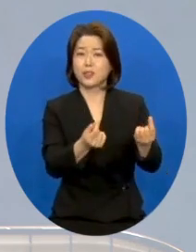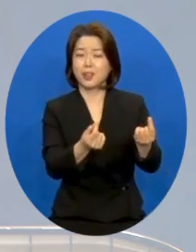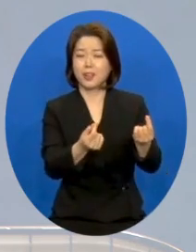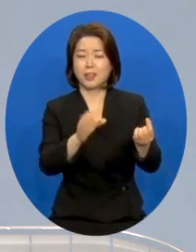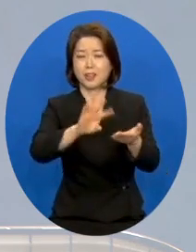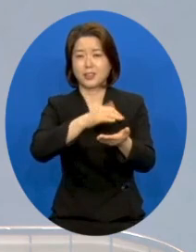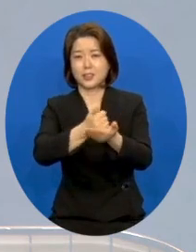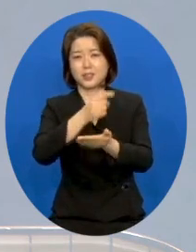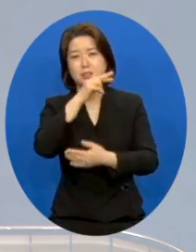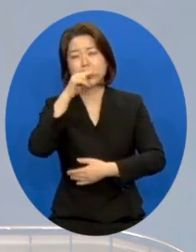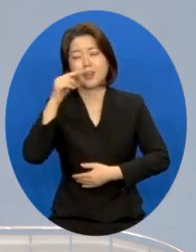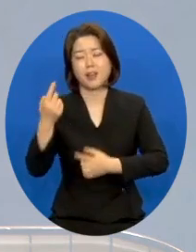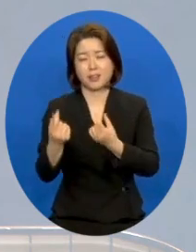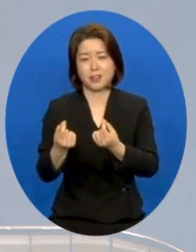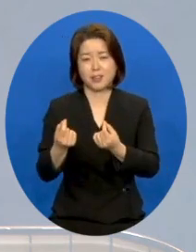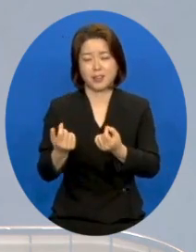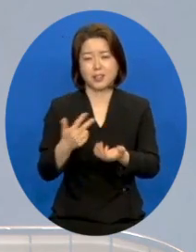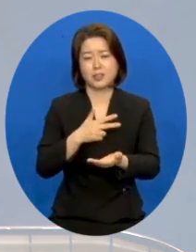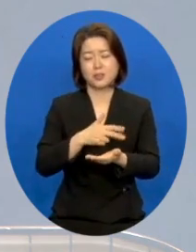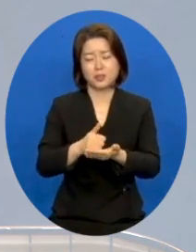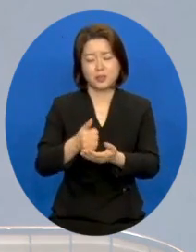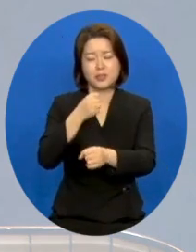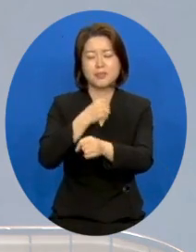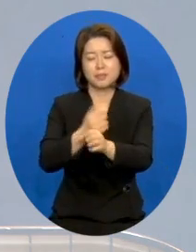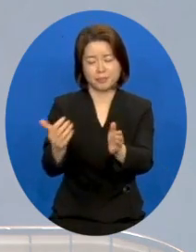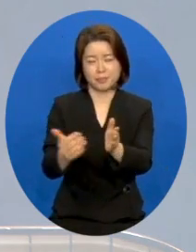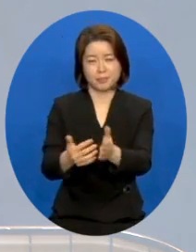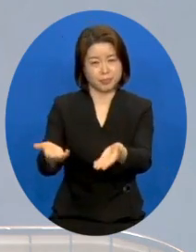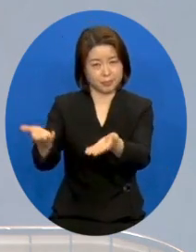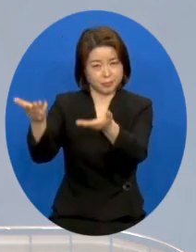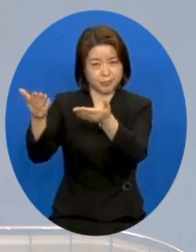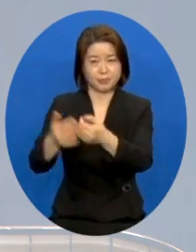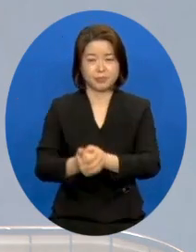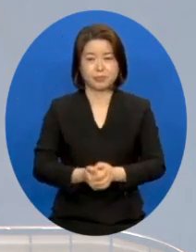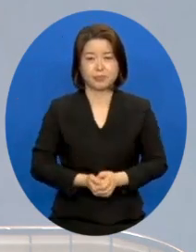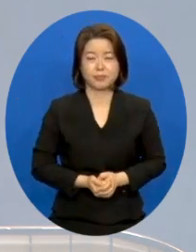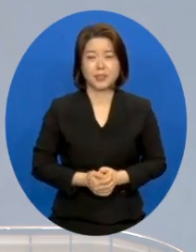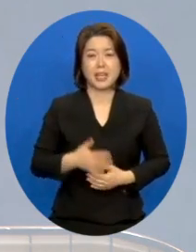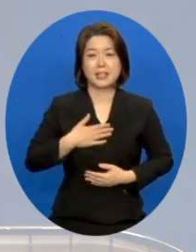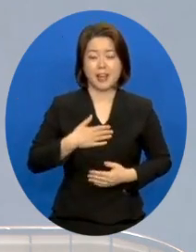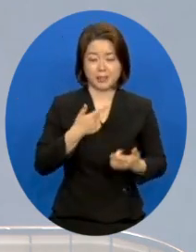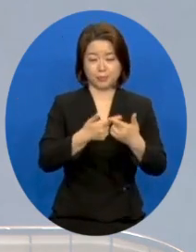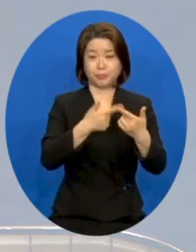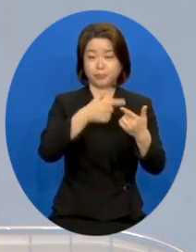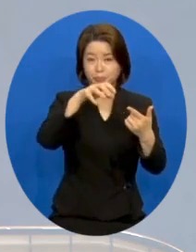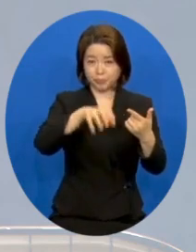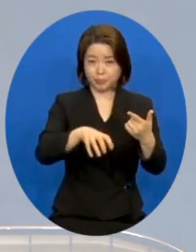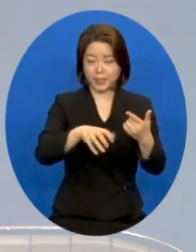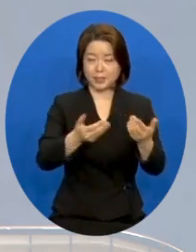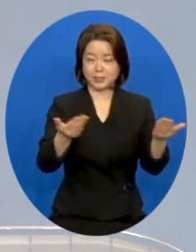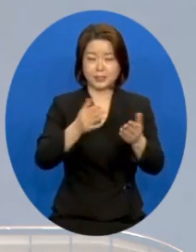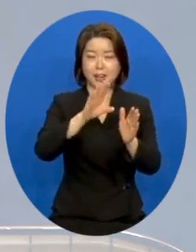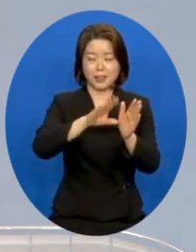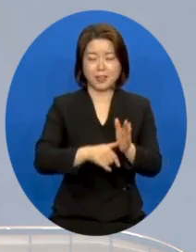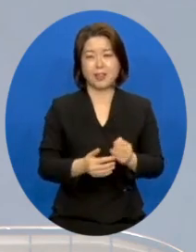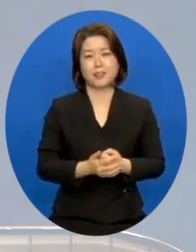향기 해요 주님이 아셨습니다 제가 부산에서 목회할 때 한번은